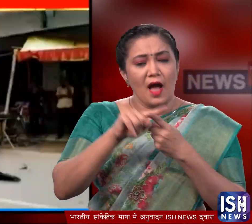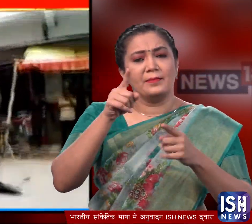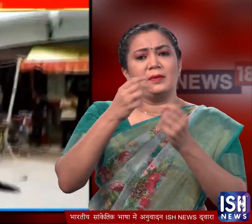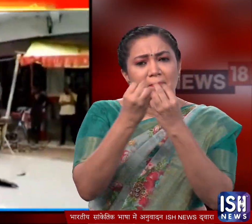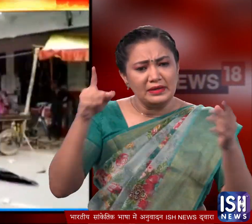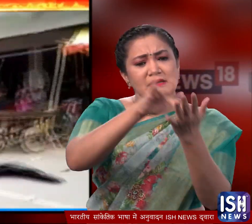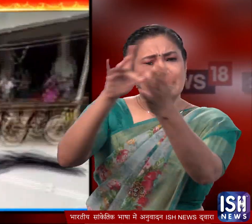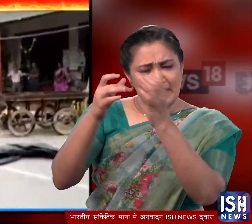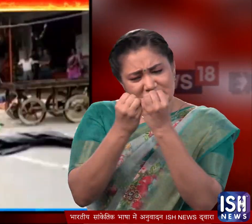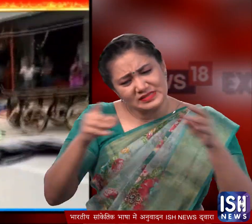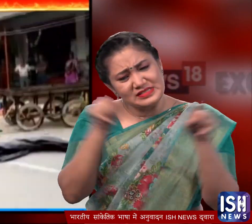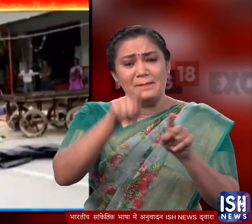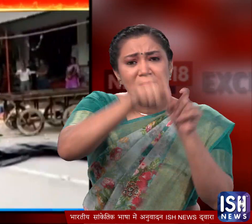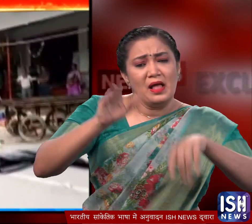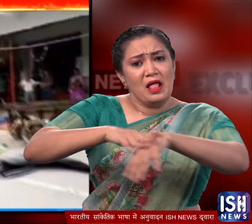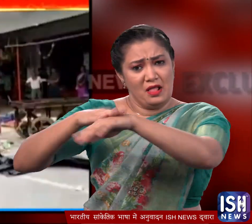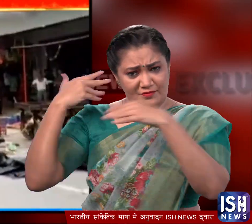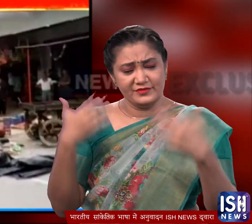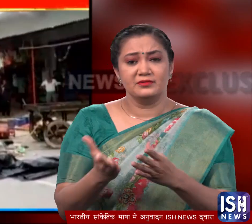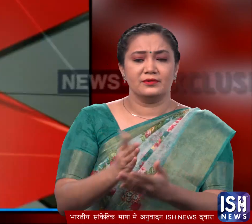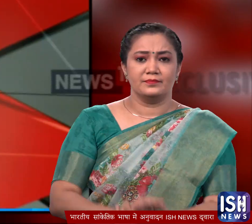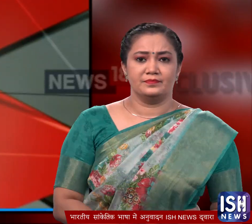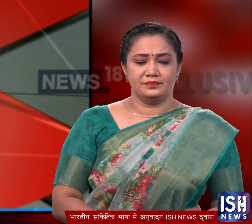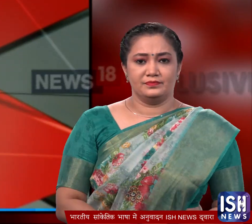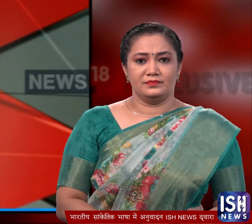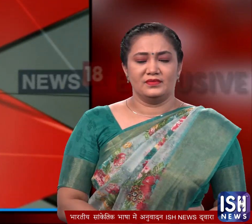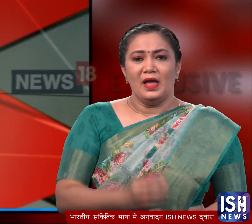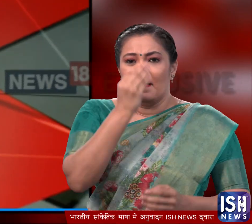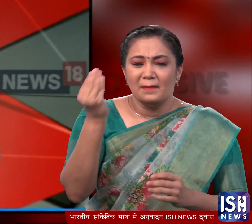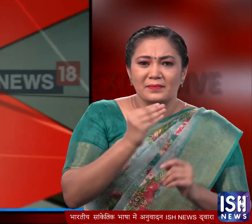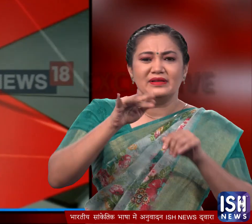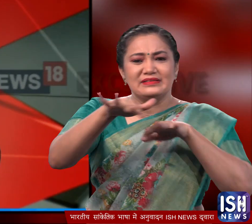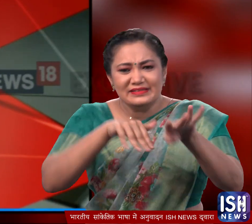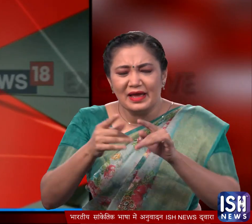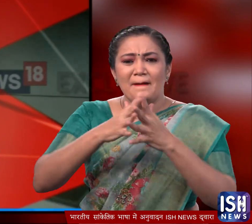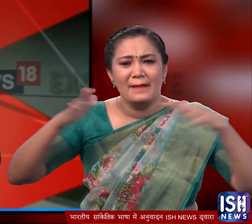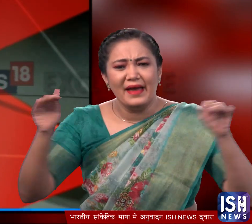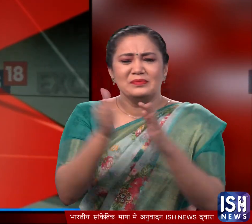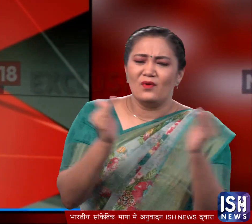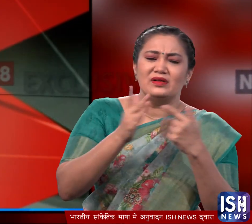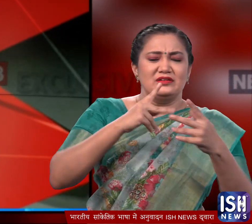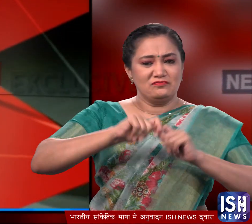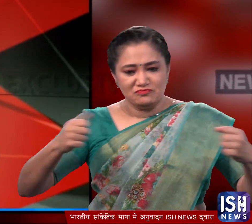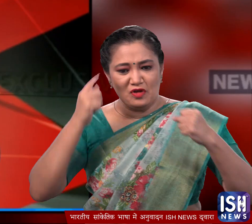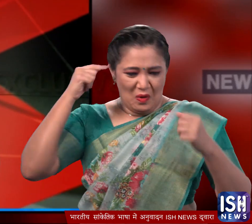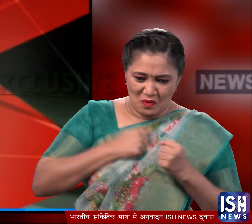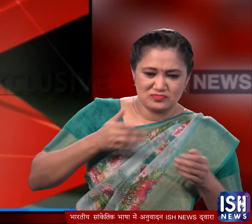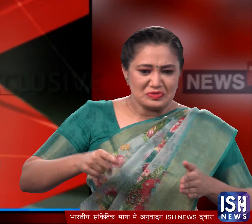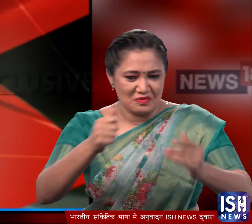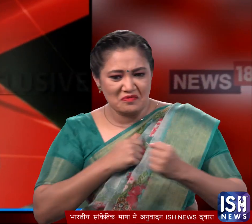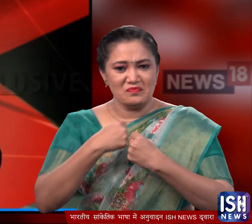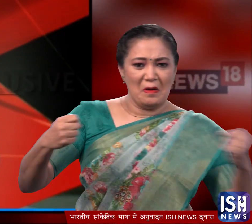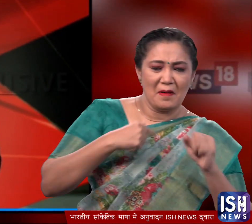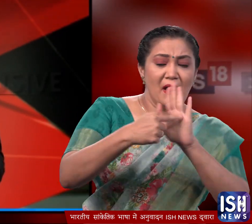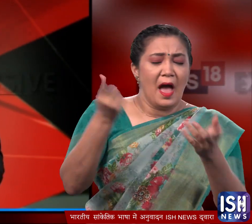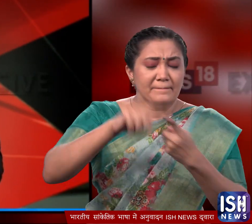भी आरोपी ने कई लोगों के साथ इसी तरह की हरकत की है। सौभाग्य की एक बात यह कि छोटे बड़े हर शहर में ऐसे दबंग हैं जो सड़क को अपनी जागीर समझते हैं